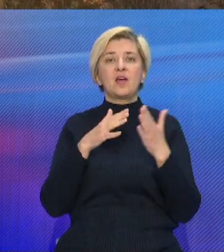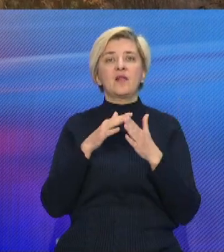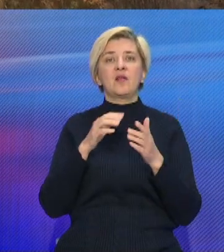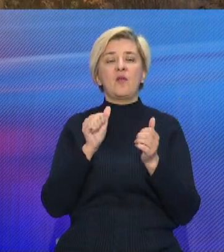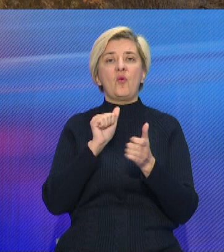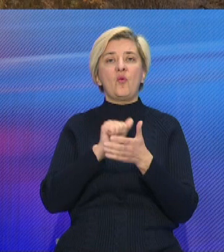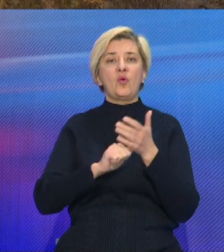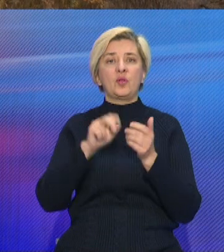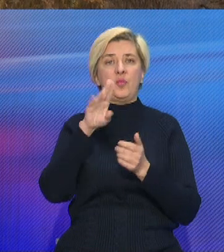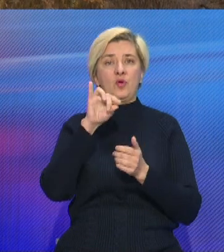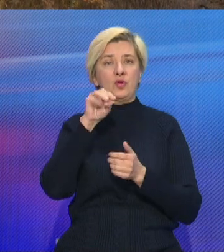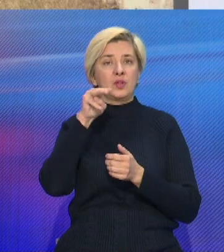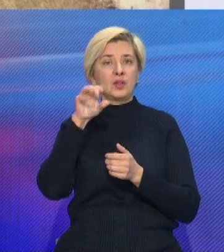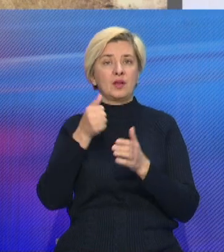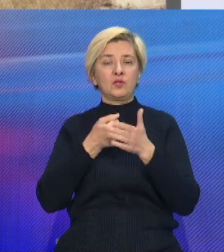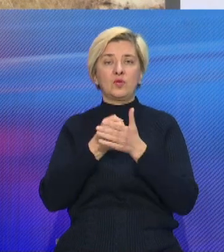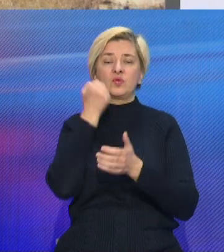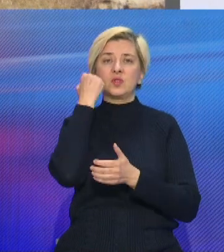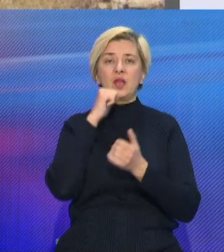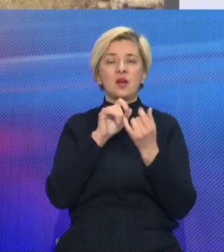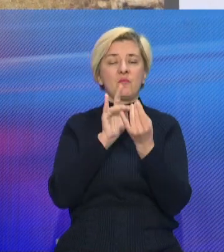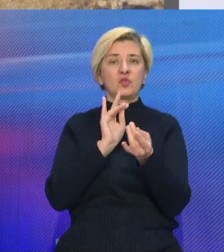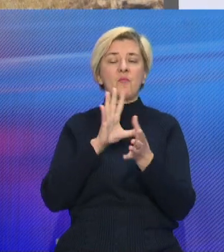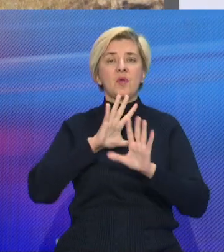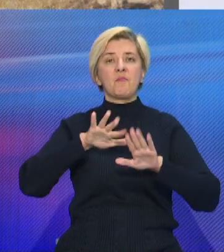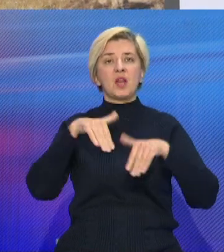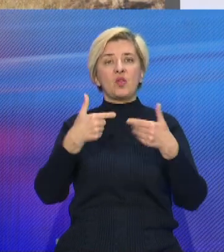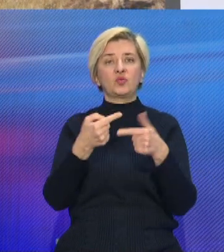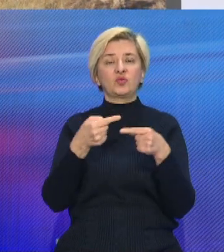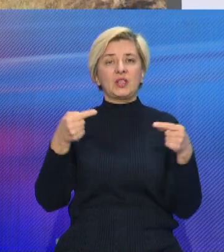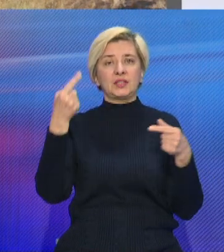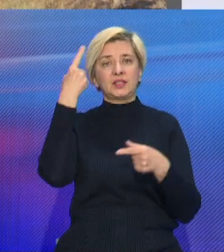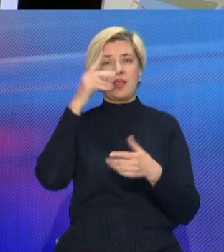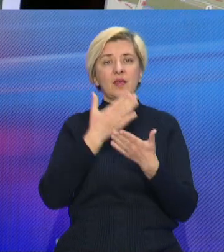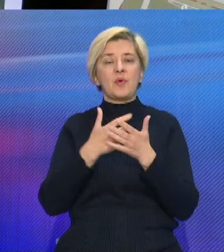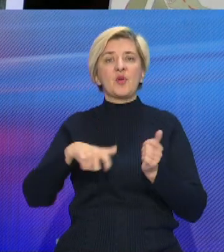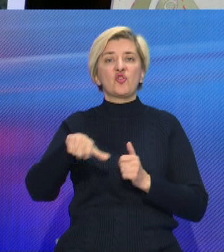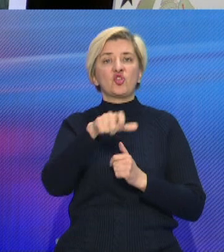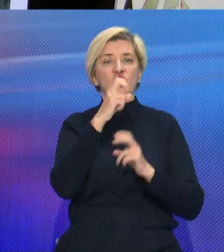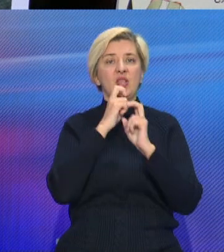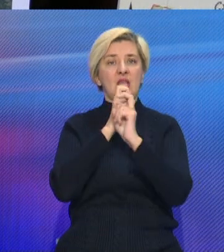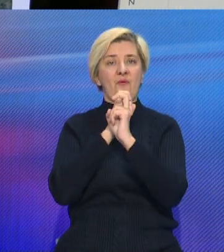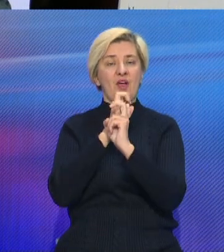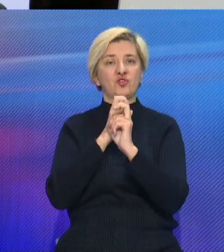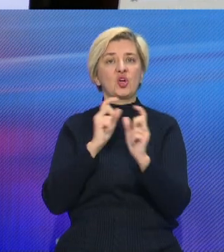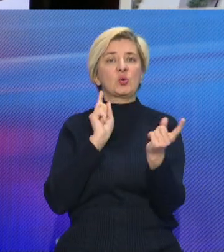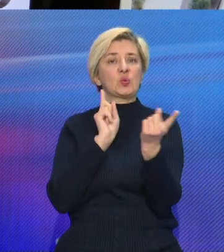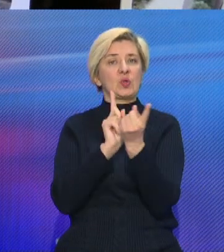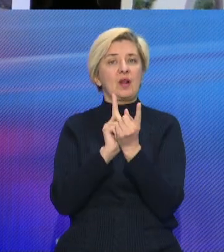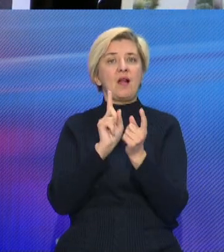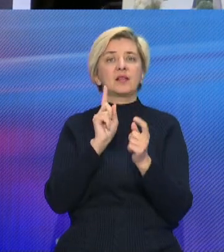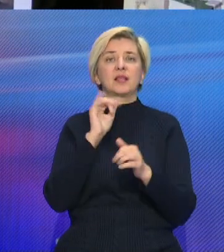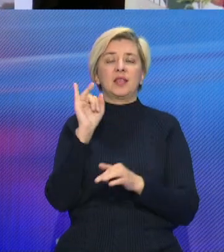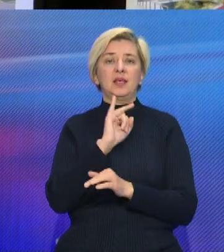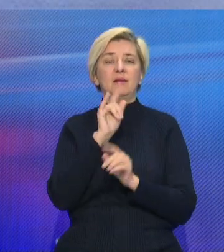старого моста. Были пропонованы самые розные идеи. До прикладу – рачны трамвайчик. Сустракаліся і неардынарныя. З іх